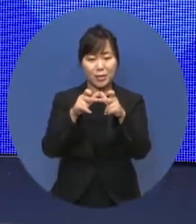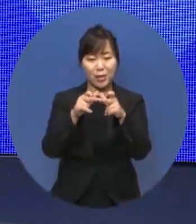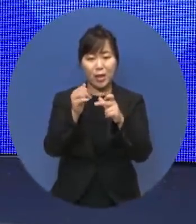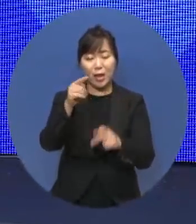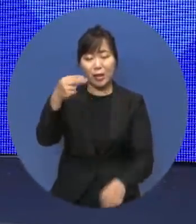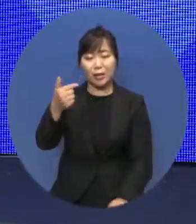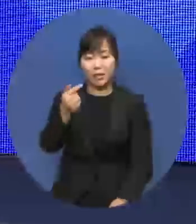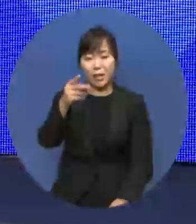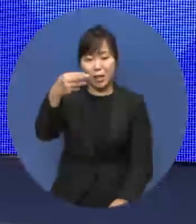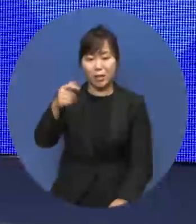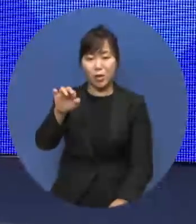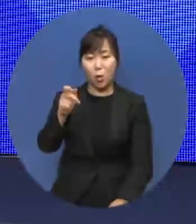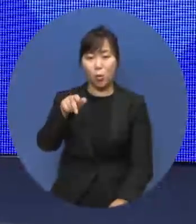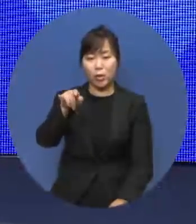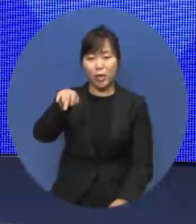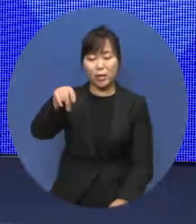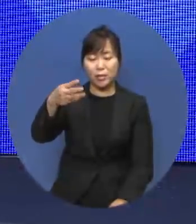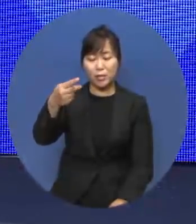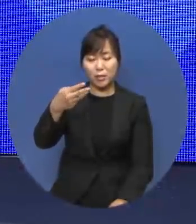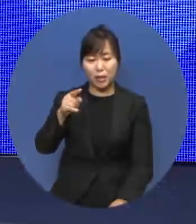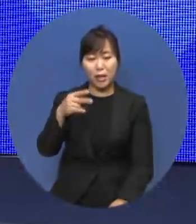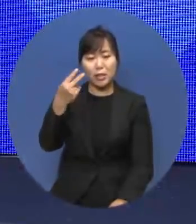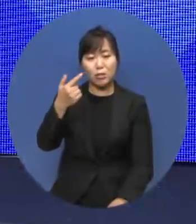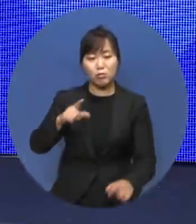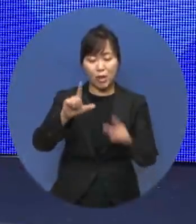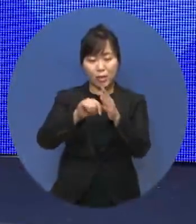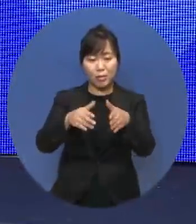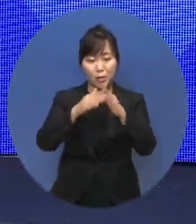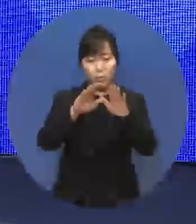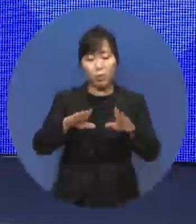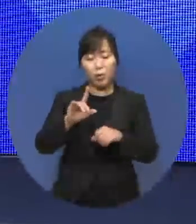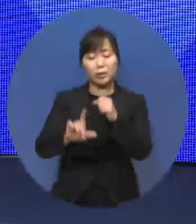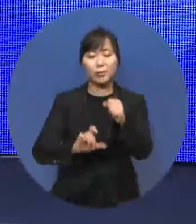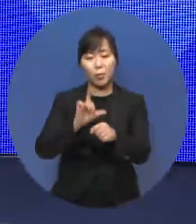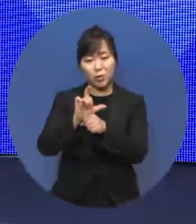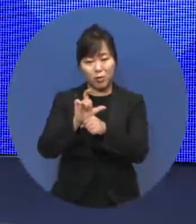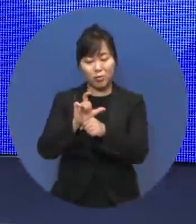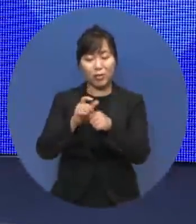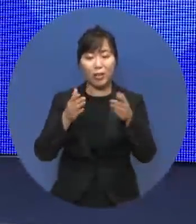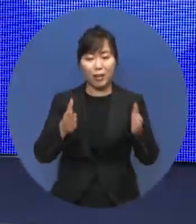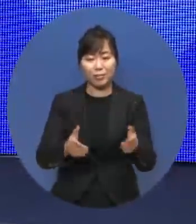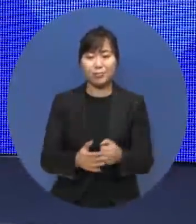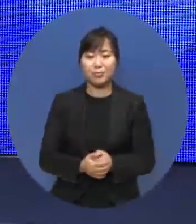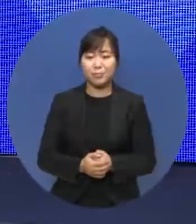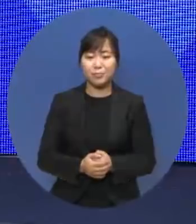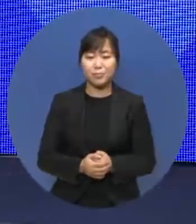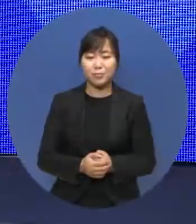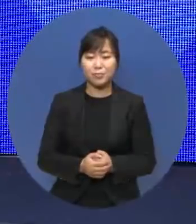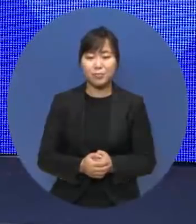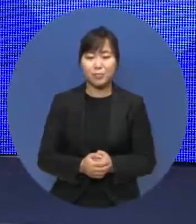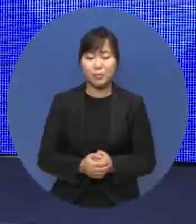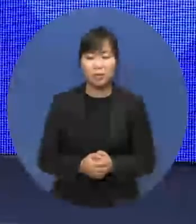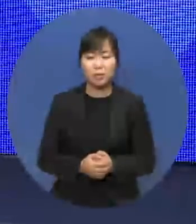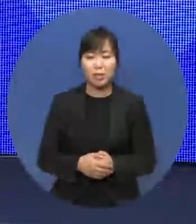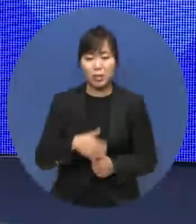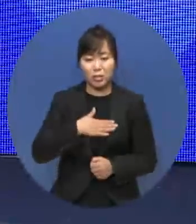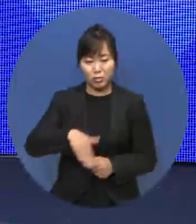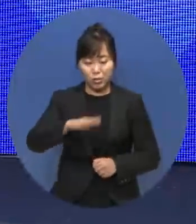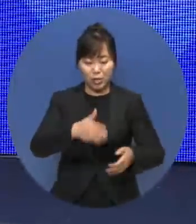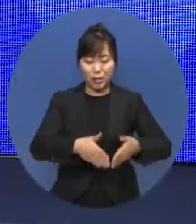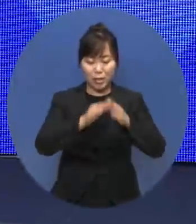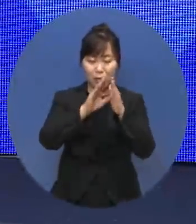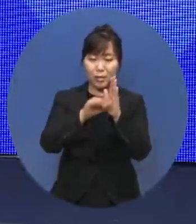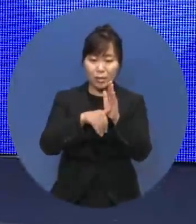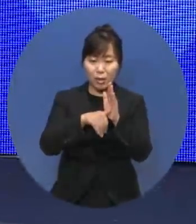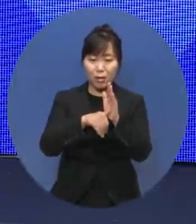오케스트라를 운영하고 있습니다. 2006년에 창단했고 올해로 15년째 운영하고 있는데 제가 창단했을